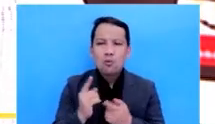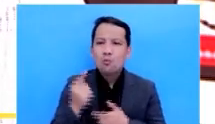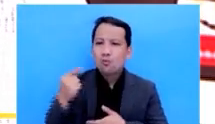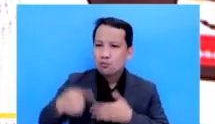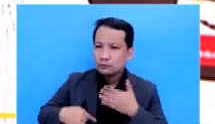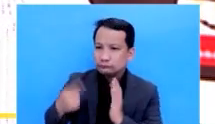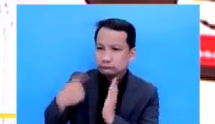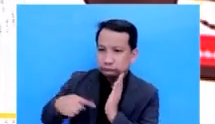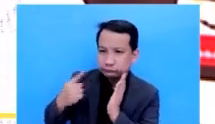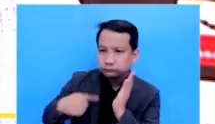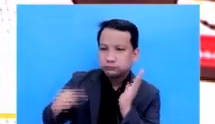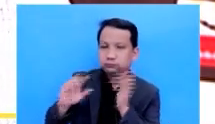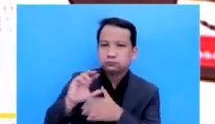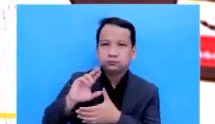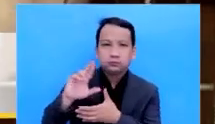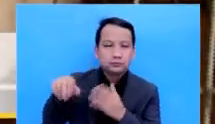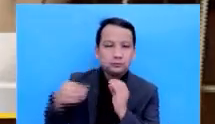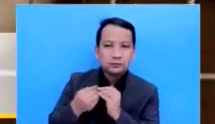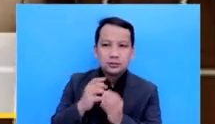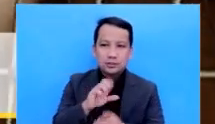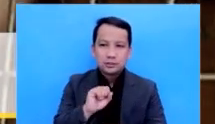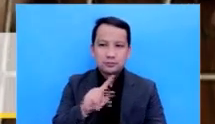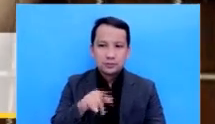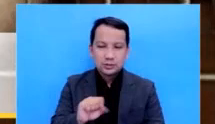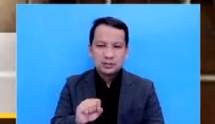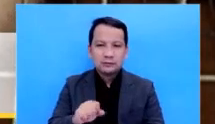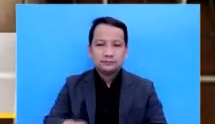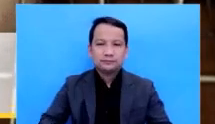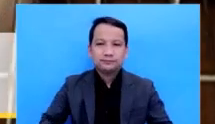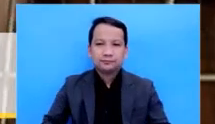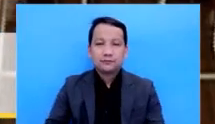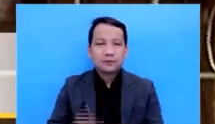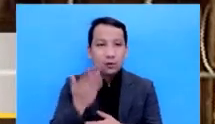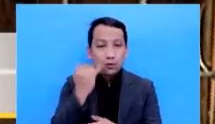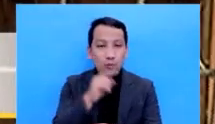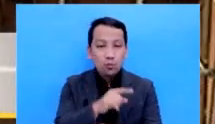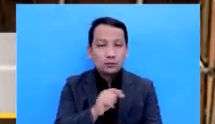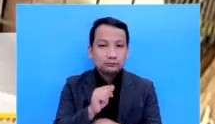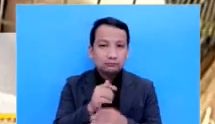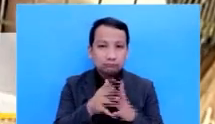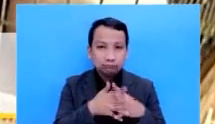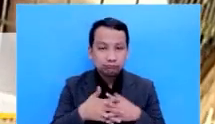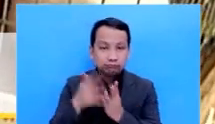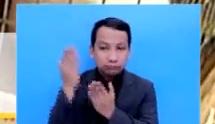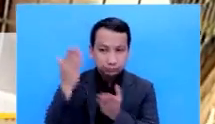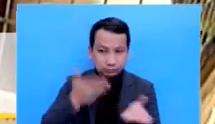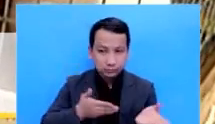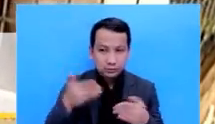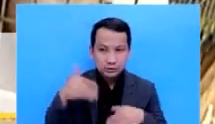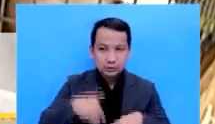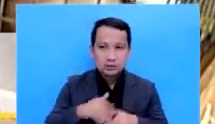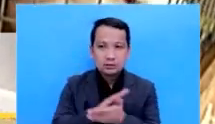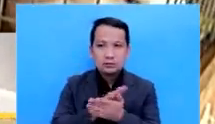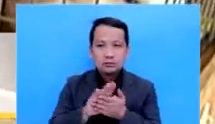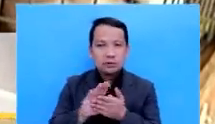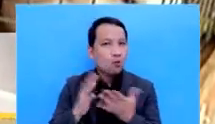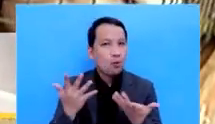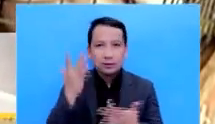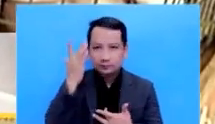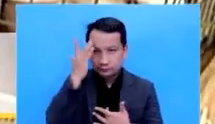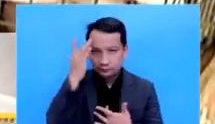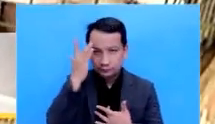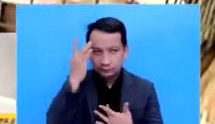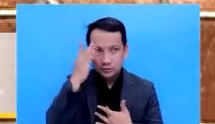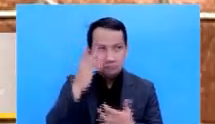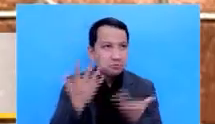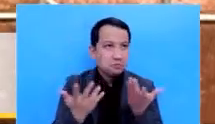po yung mga records at then yung SPSIC to ensure that the animals that come in to our country are free of disease. They will stay there for 30